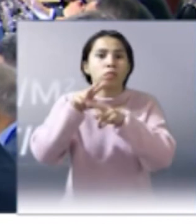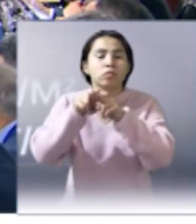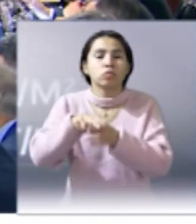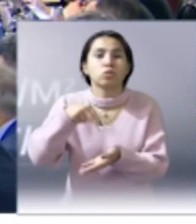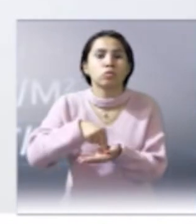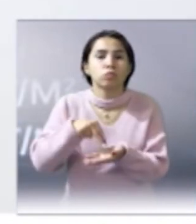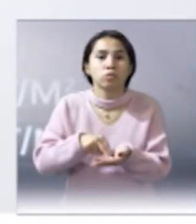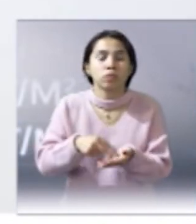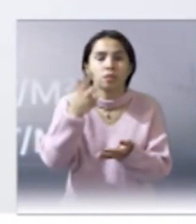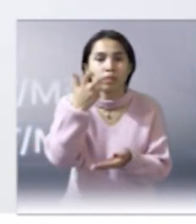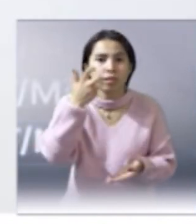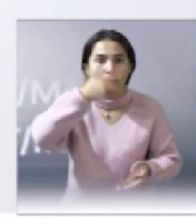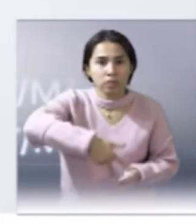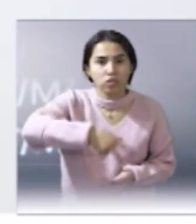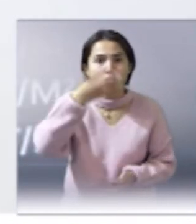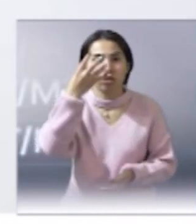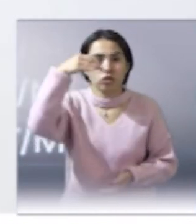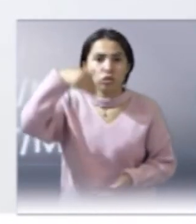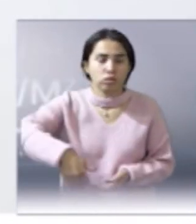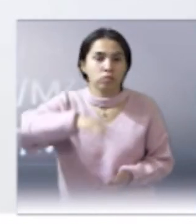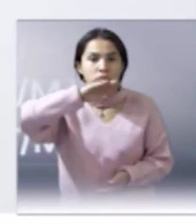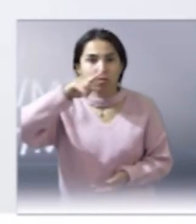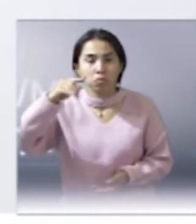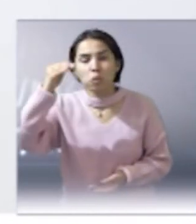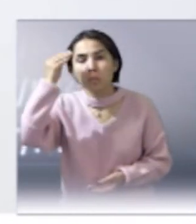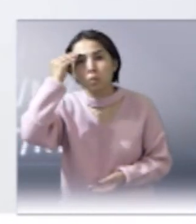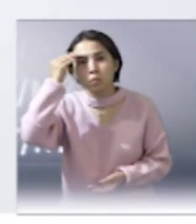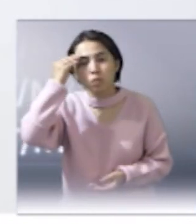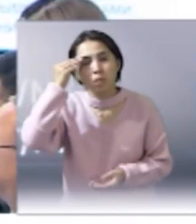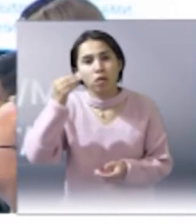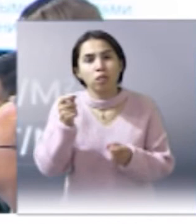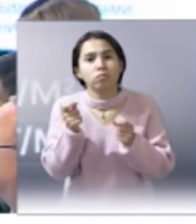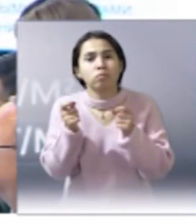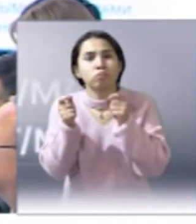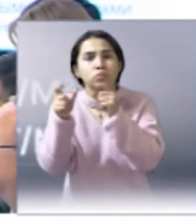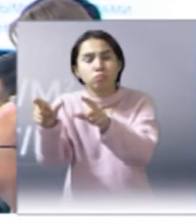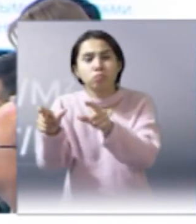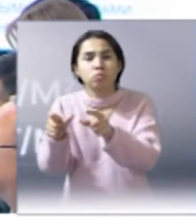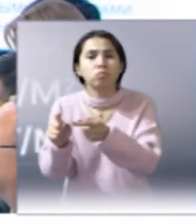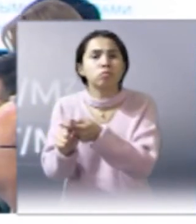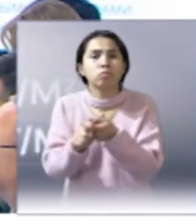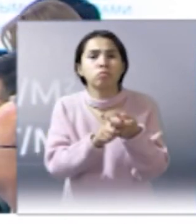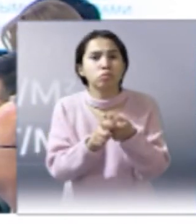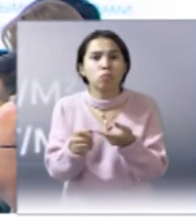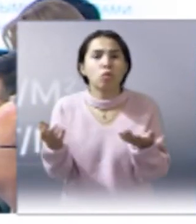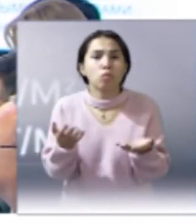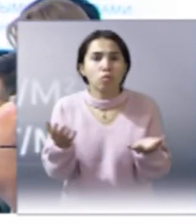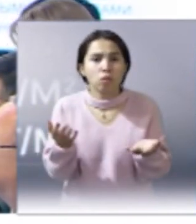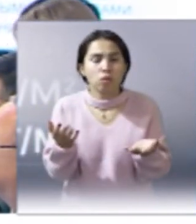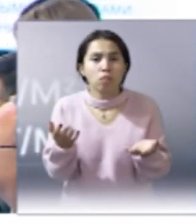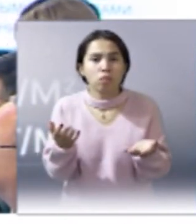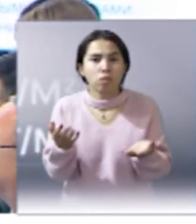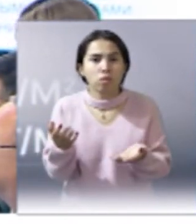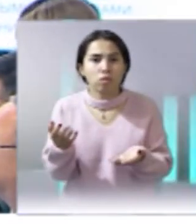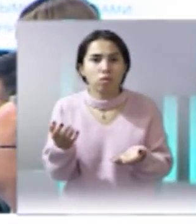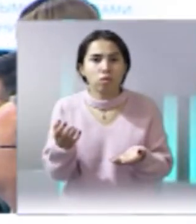2469 микрокредитов, в том числе 492 стартап-проектов. В сельских населенных пунктах и